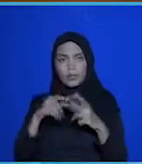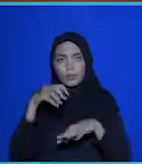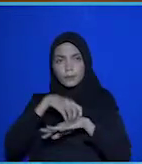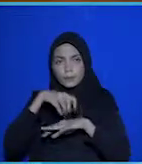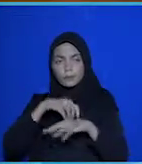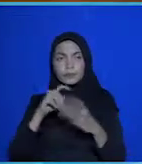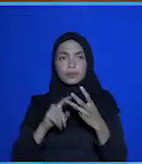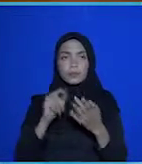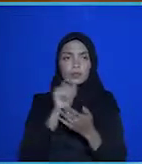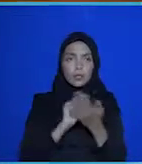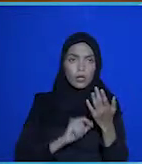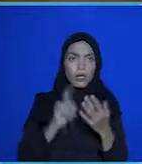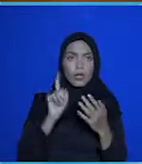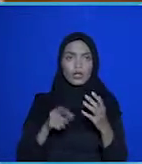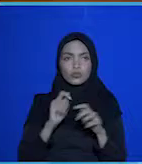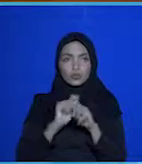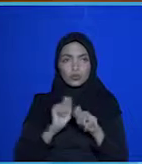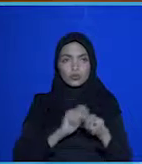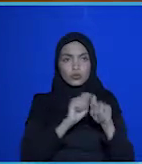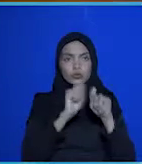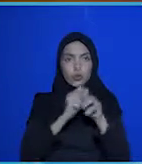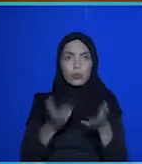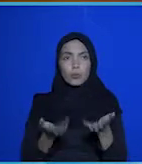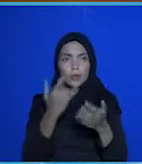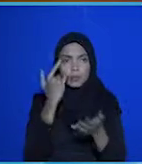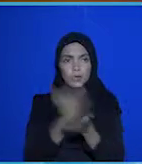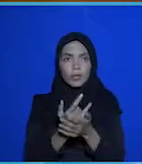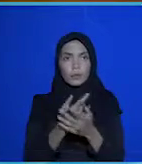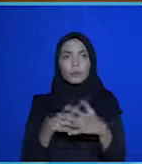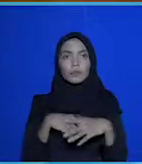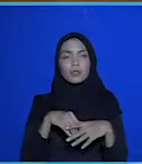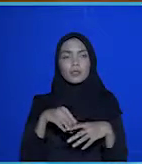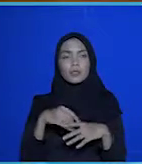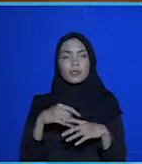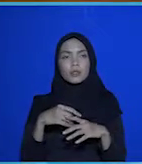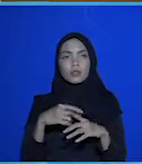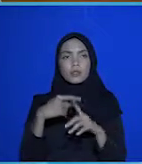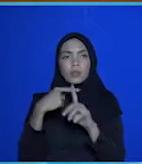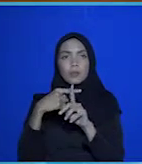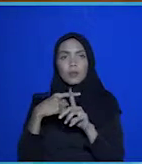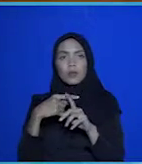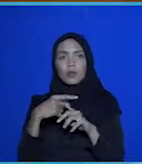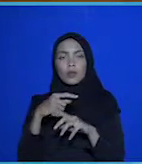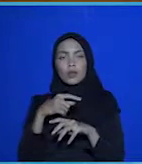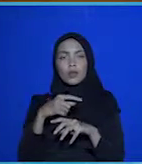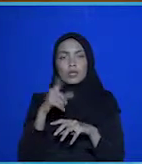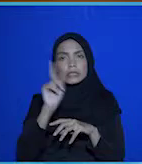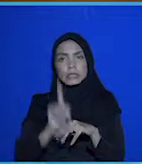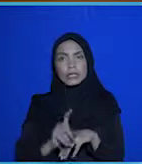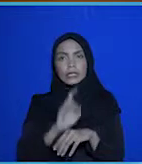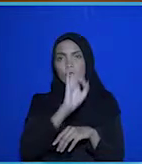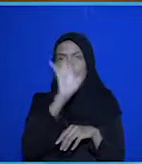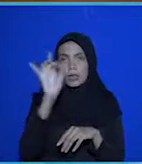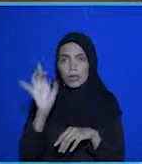rumah sakit, rumah ibadah, termasuk sekolah yang harus kita bangun permanen. termasuk di lintas sektor lainnya seperti